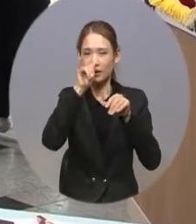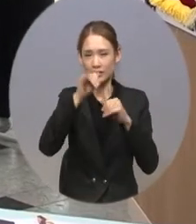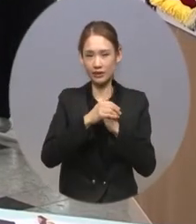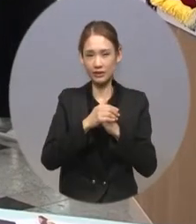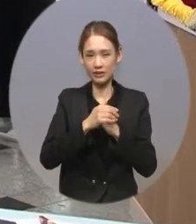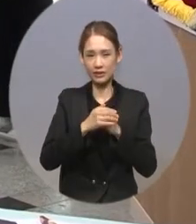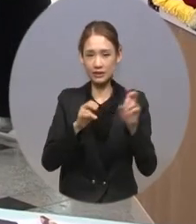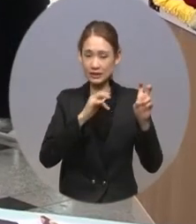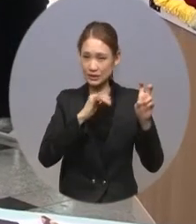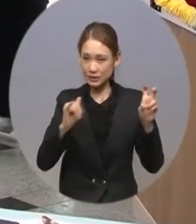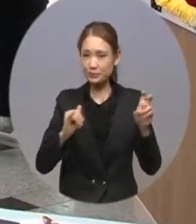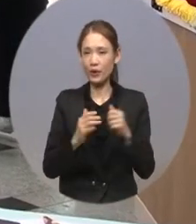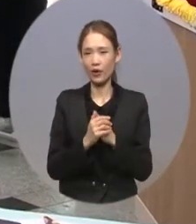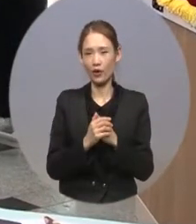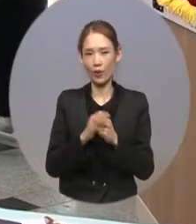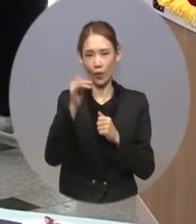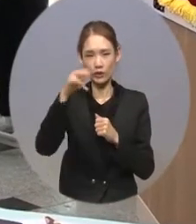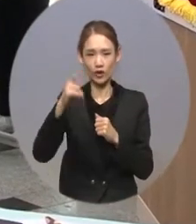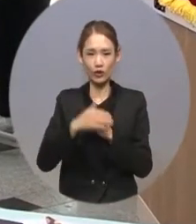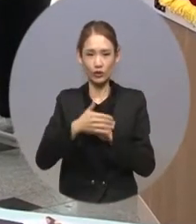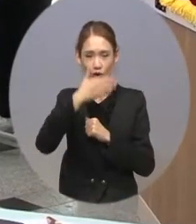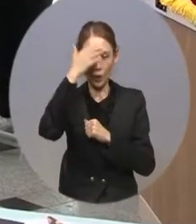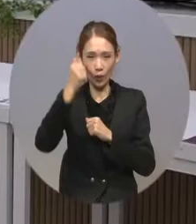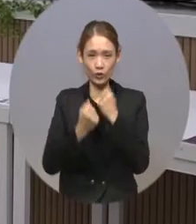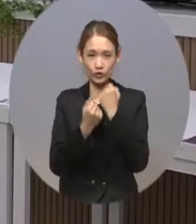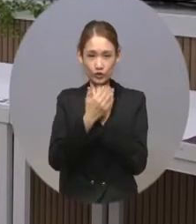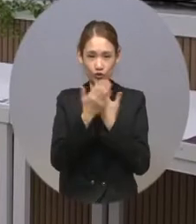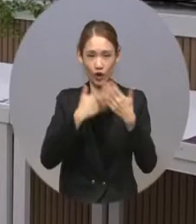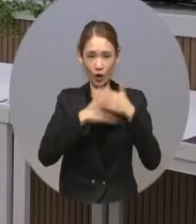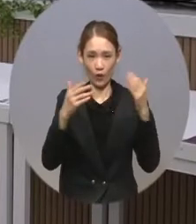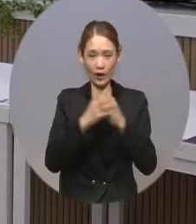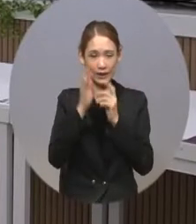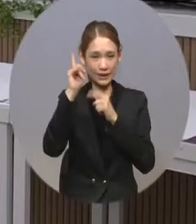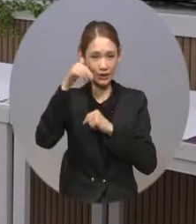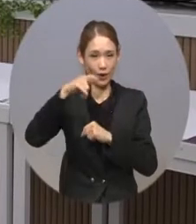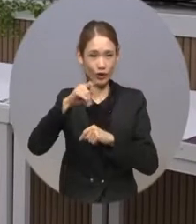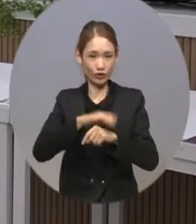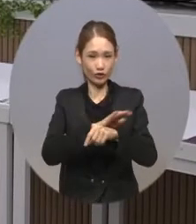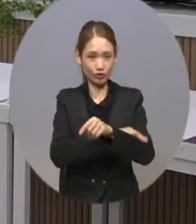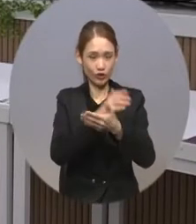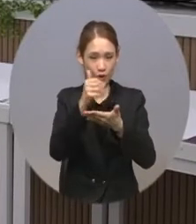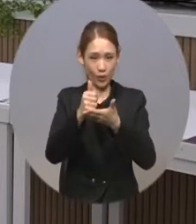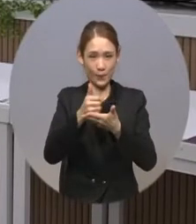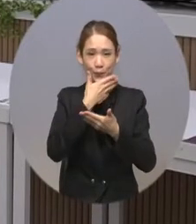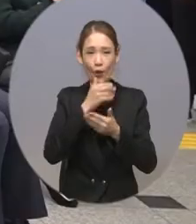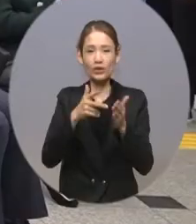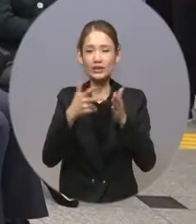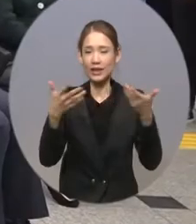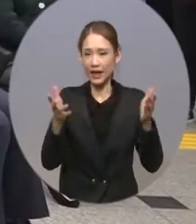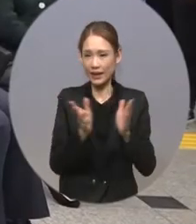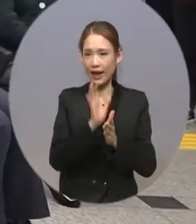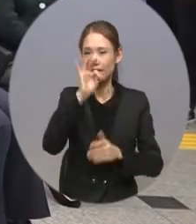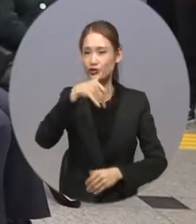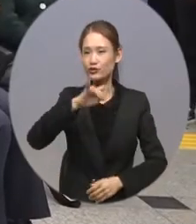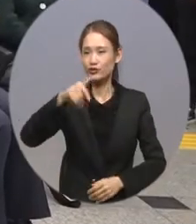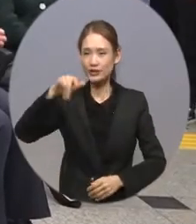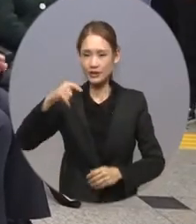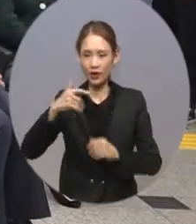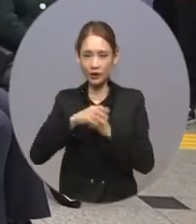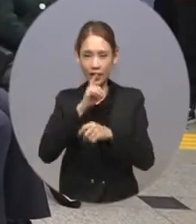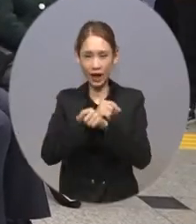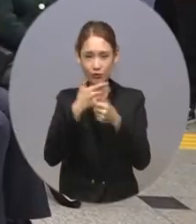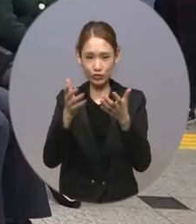청소년 20명과 홍성군 청소년 수련관 이왕규 관장, 홍성군 청소년 복지재단 유희전 사무국장,